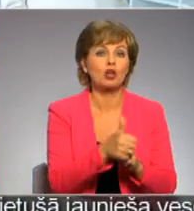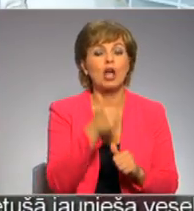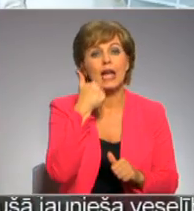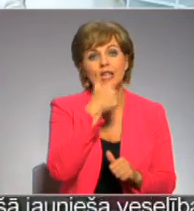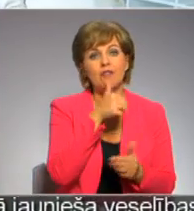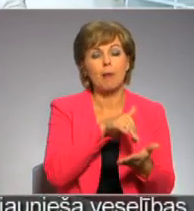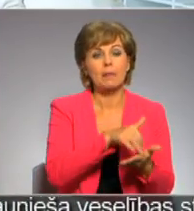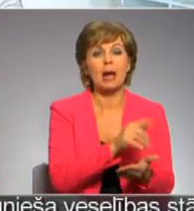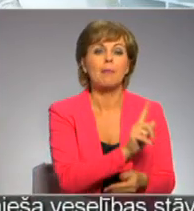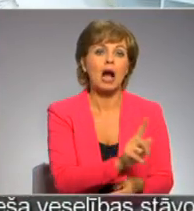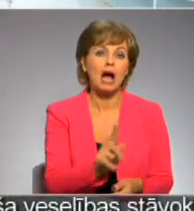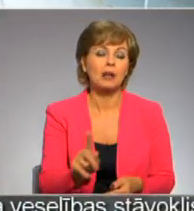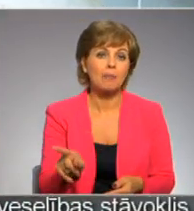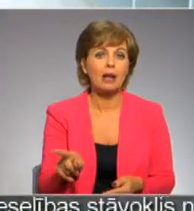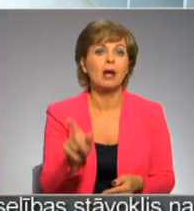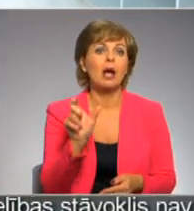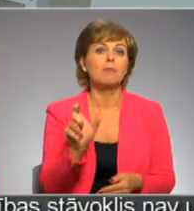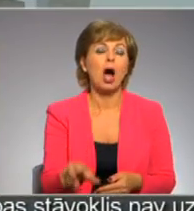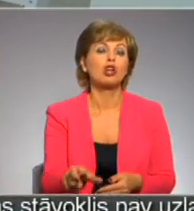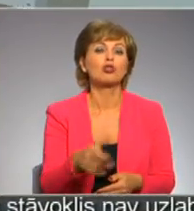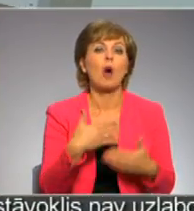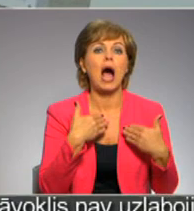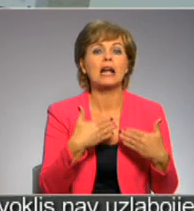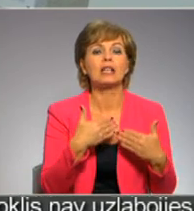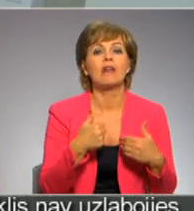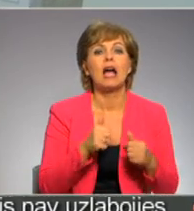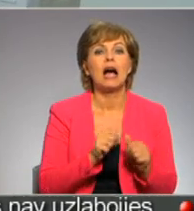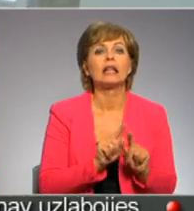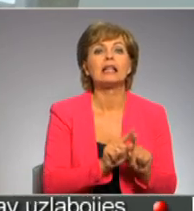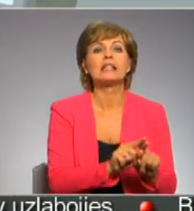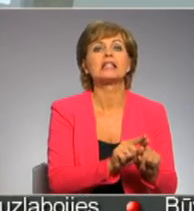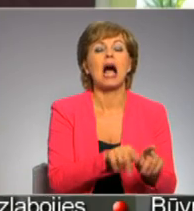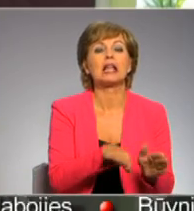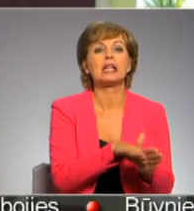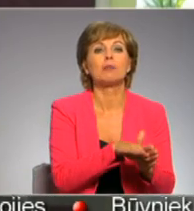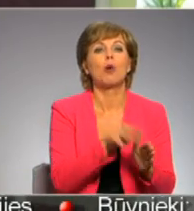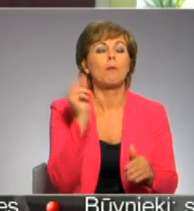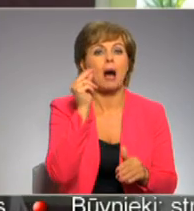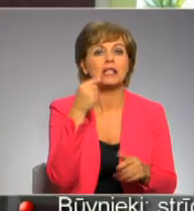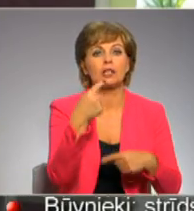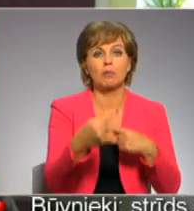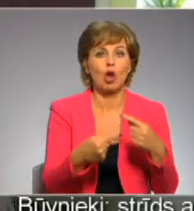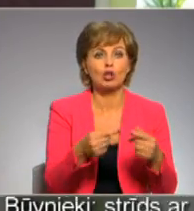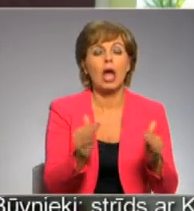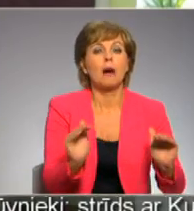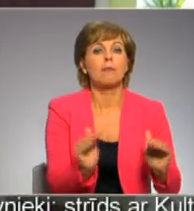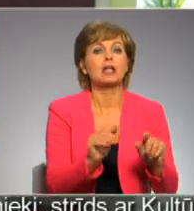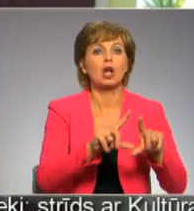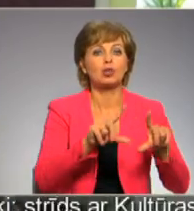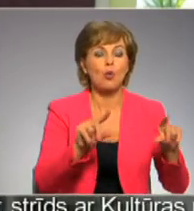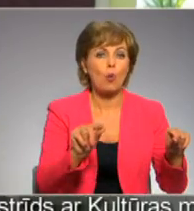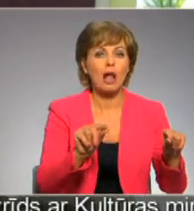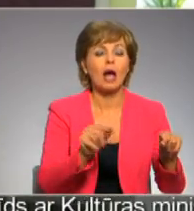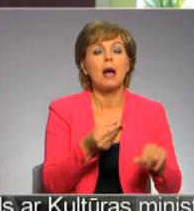pieeju katram bērnam un viņu pašu aktīvu līdzdalību mācību procesā. Tādās mazās skolās, kas varbūt iespējams